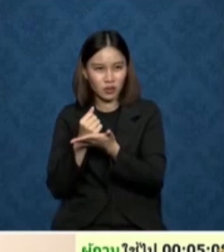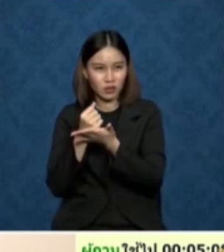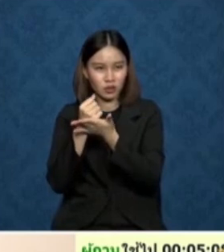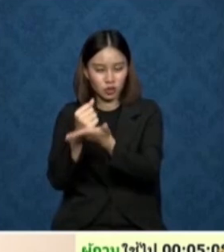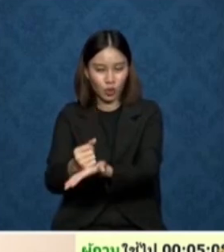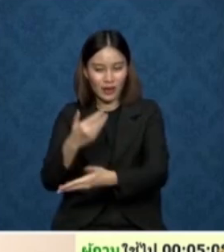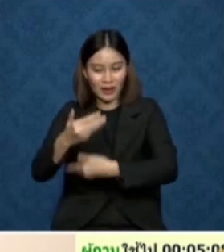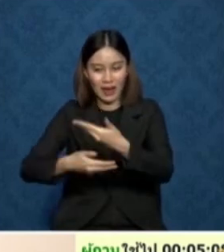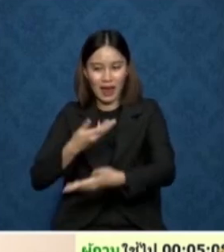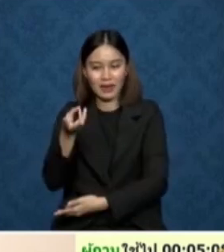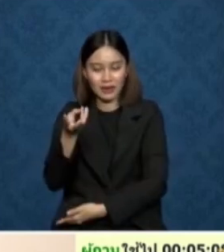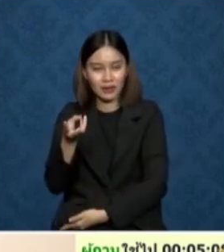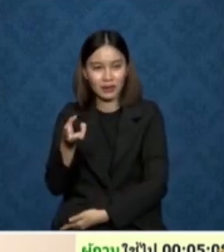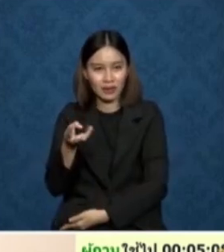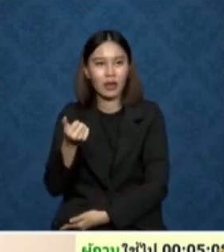ช่งออกถูกตลาดมาก